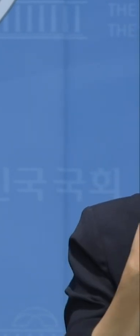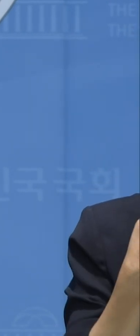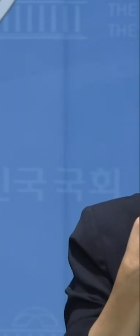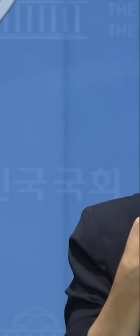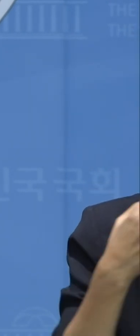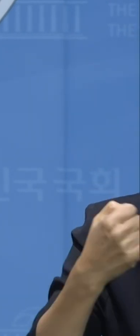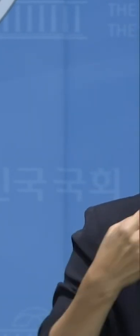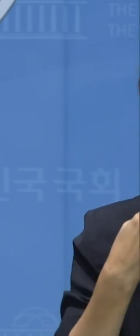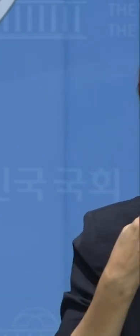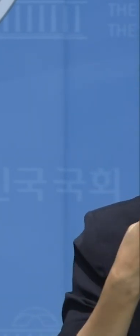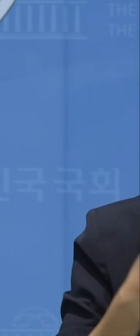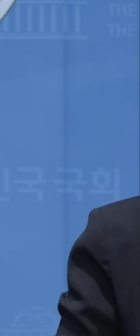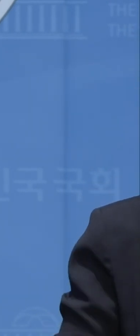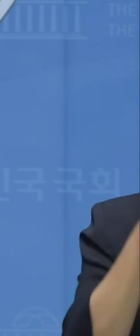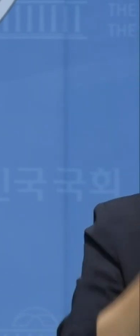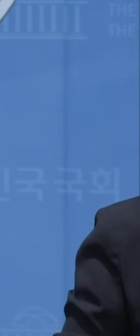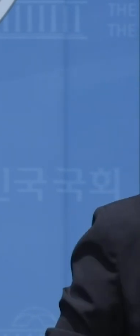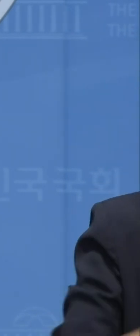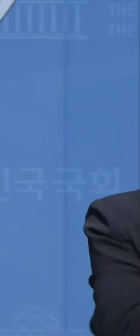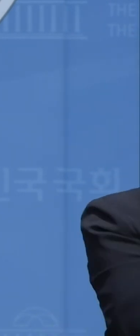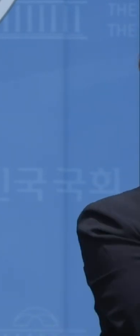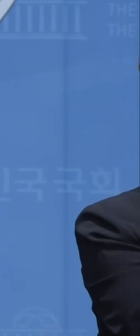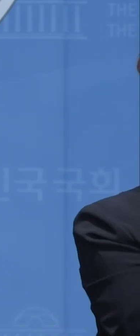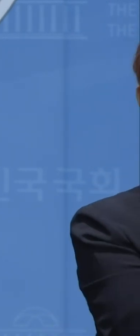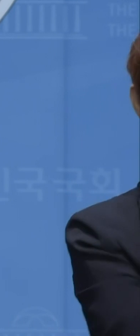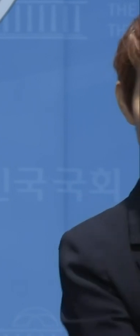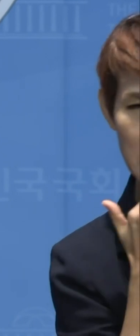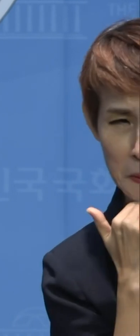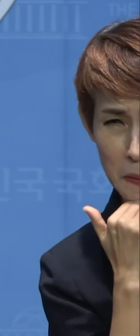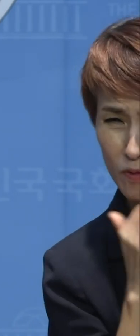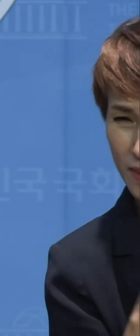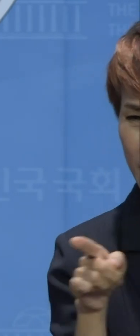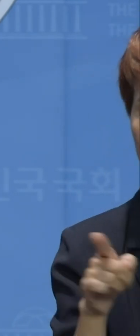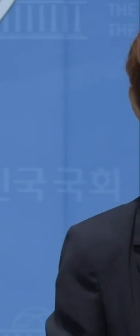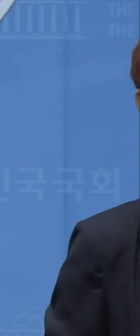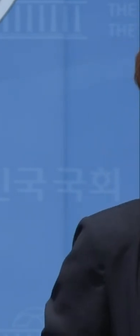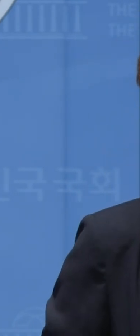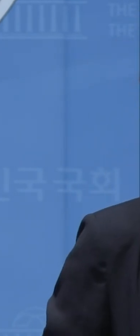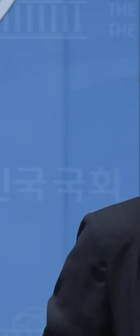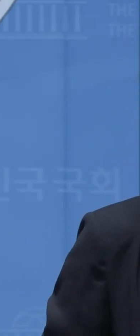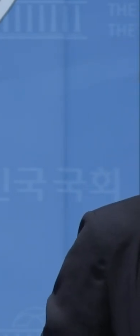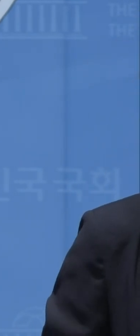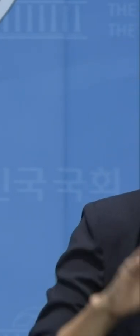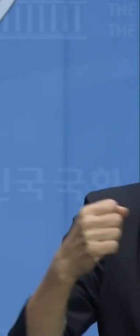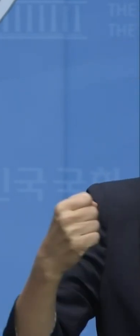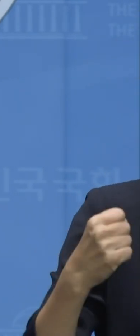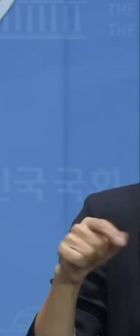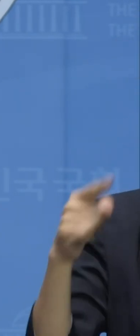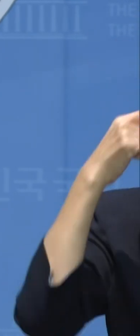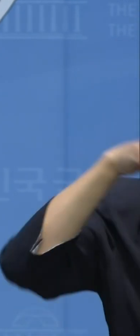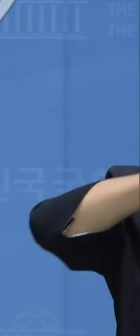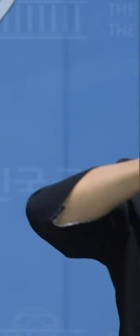없으니 그저 윤석 대통령이 가진 거부권 뒤에 숨어버린 겁니다 국민의 힘이 왜 도련